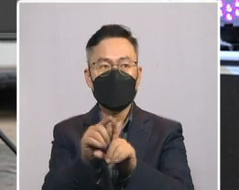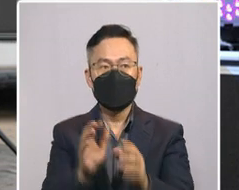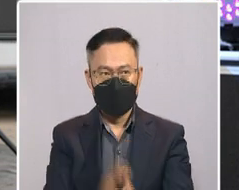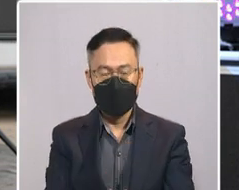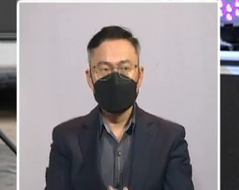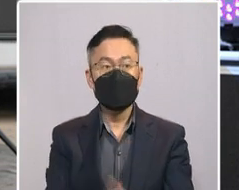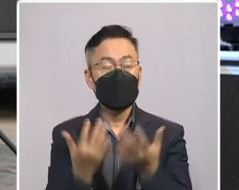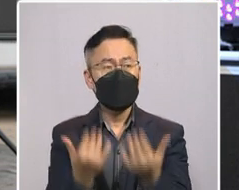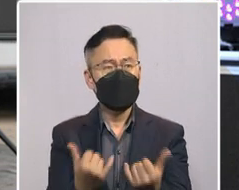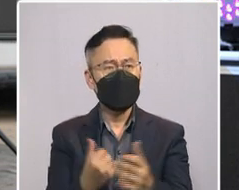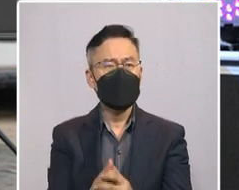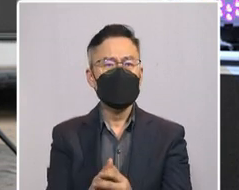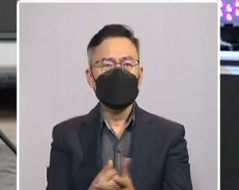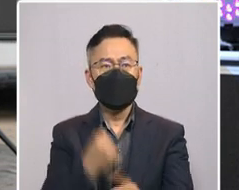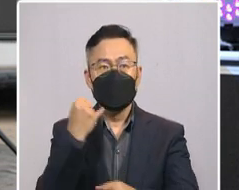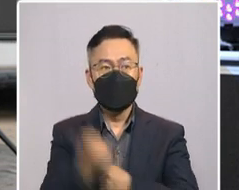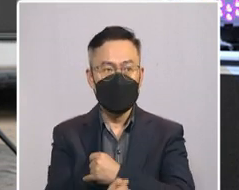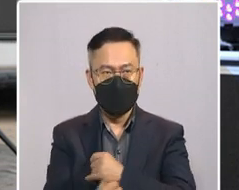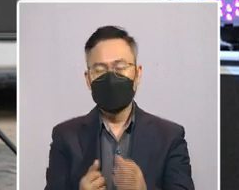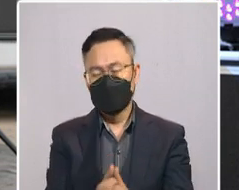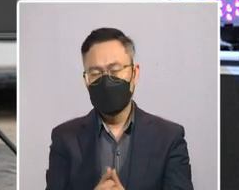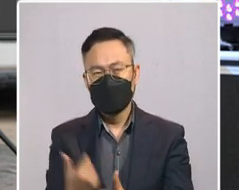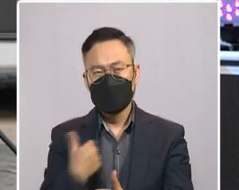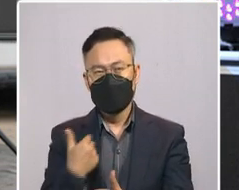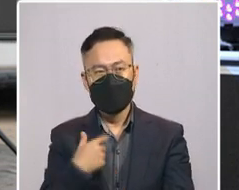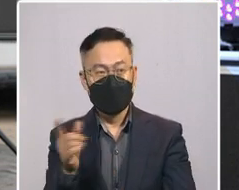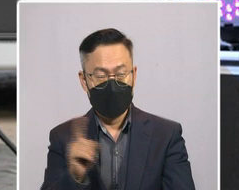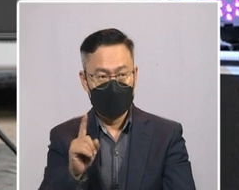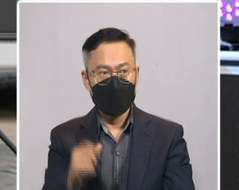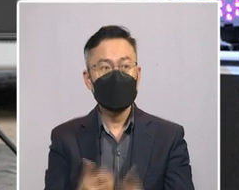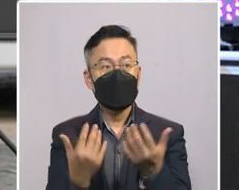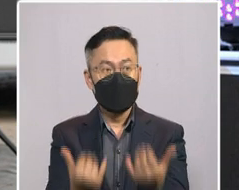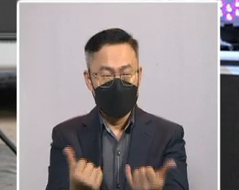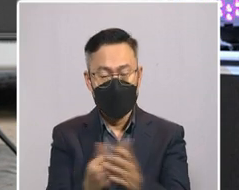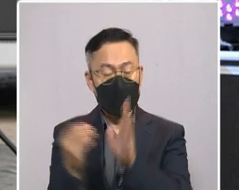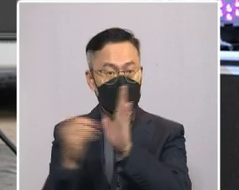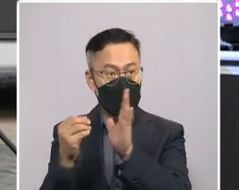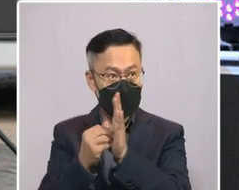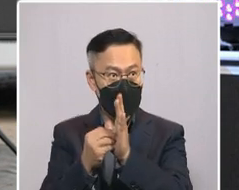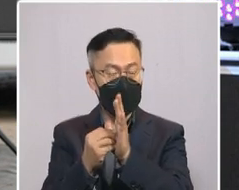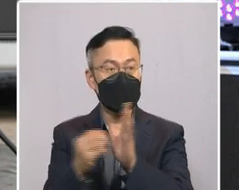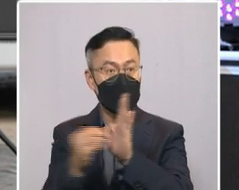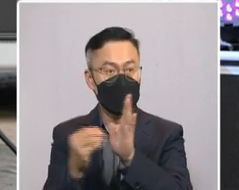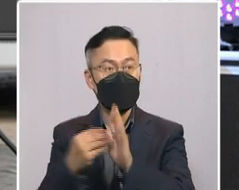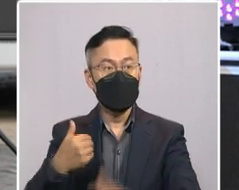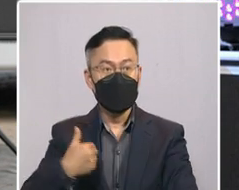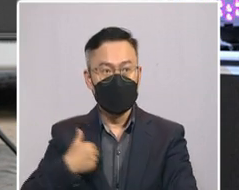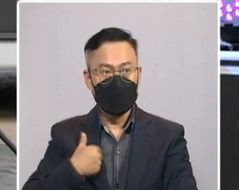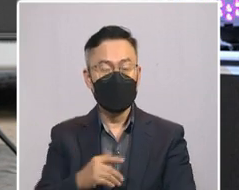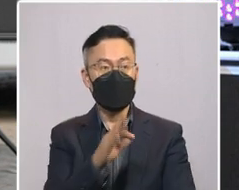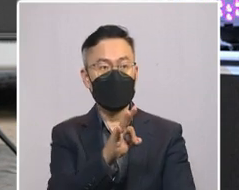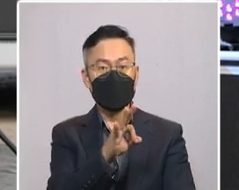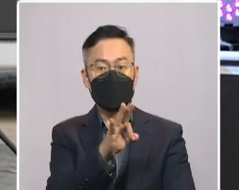ายเดียวตอนนี้ก็น่าจะถือว่าเป็นผู้ชนะการประมูลอย่างไม่เป็นทางการได้แล้วนะคะซึ่งในส่วนของกรุงเทพพบว่ามีคลื่นนะคะ